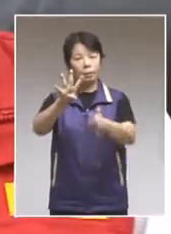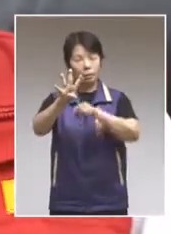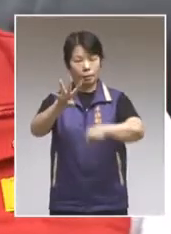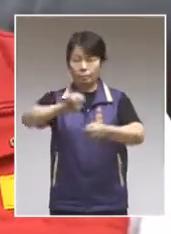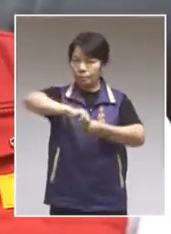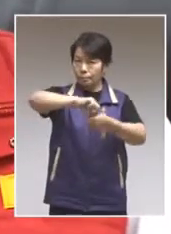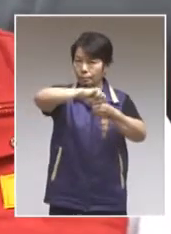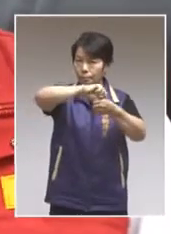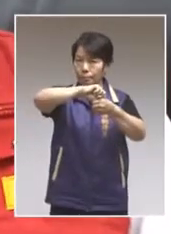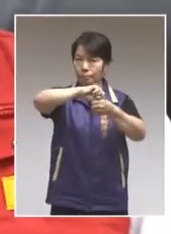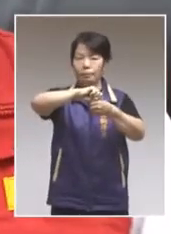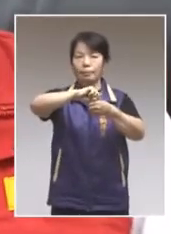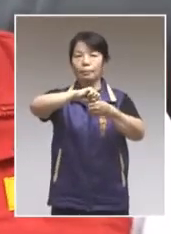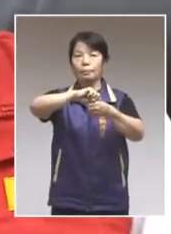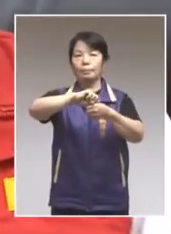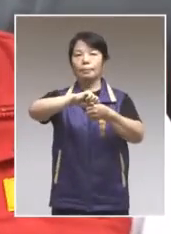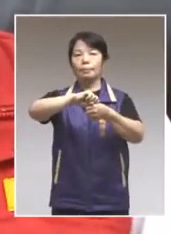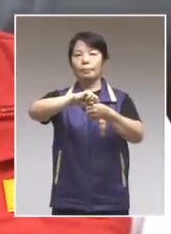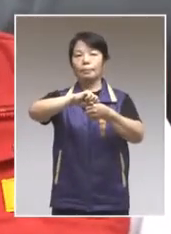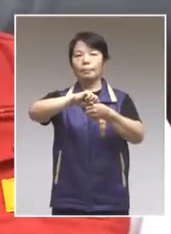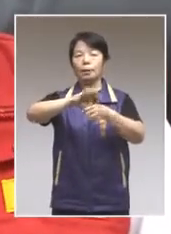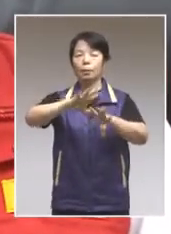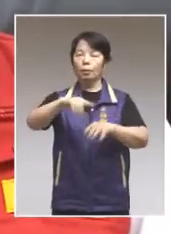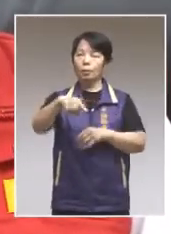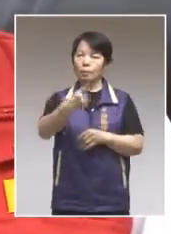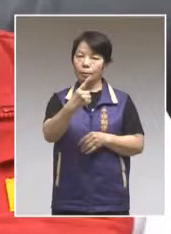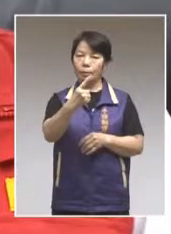快这个有